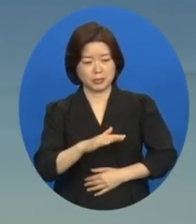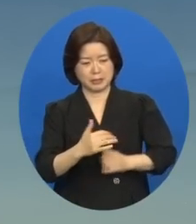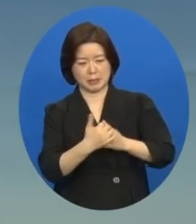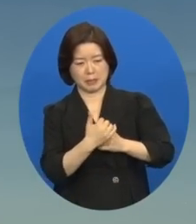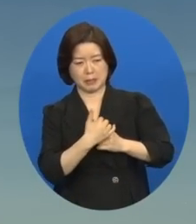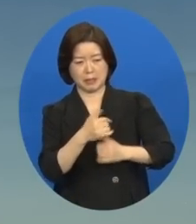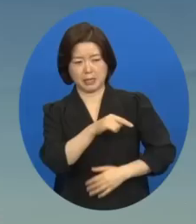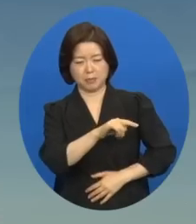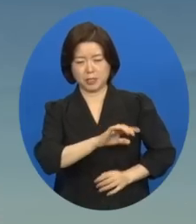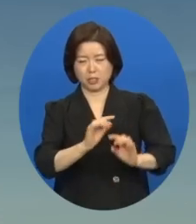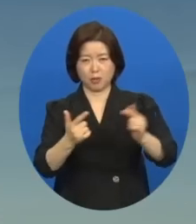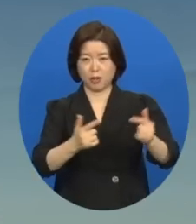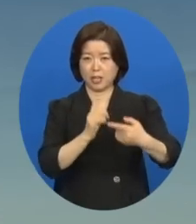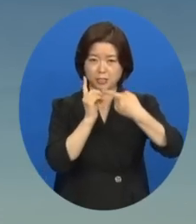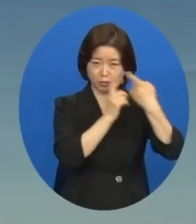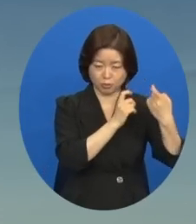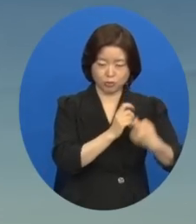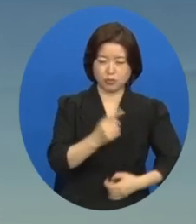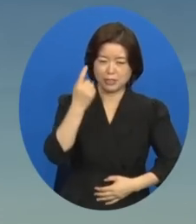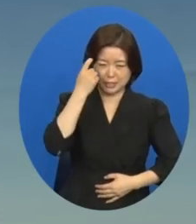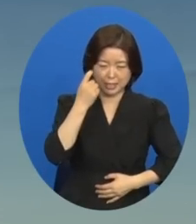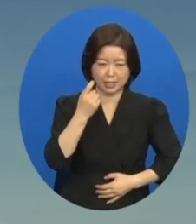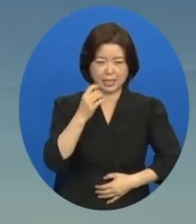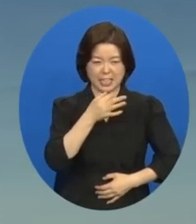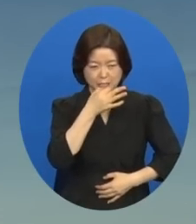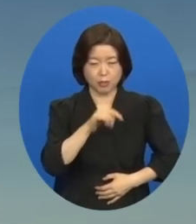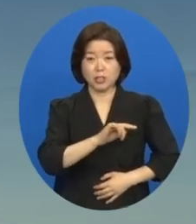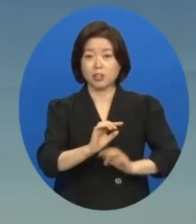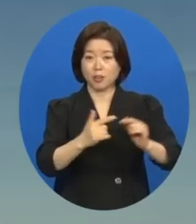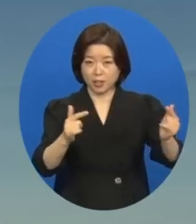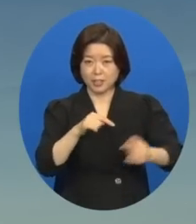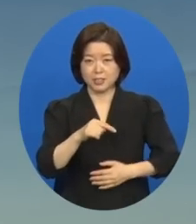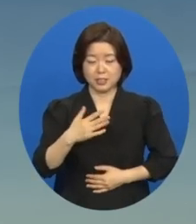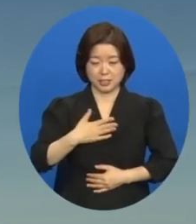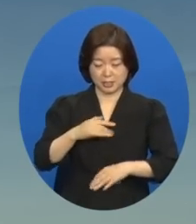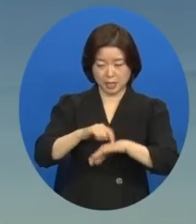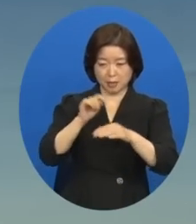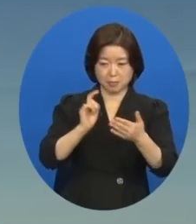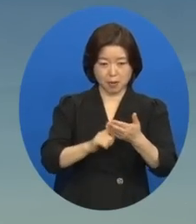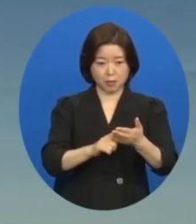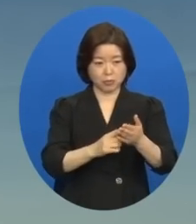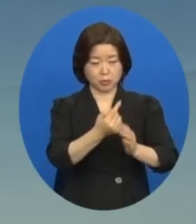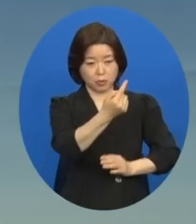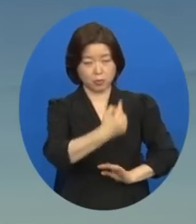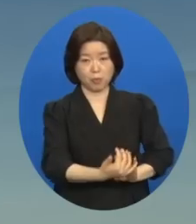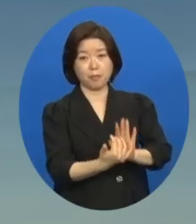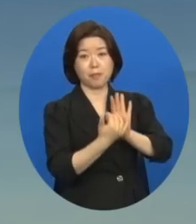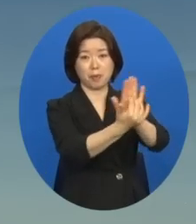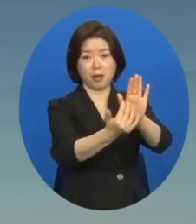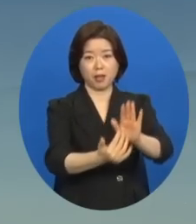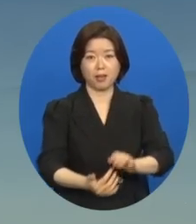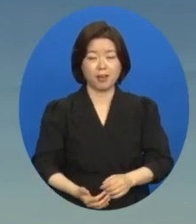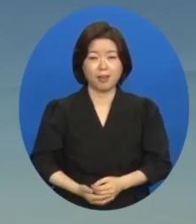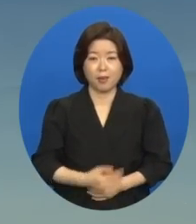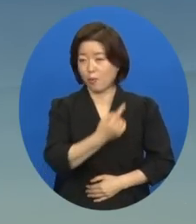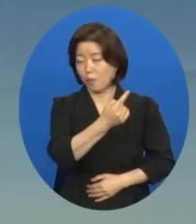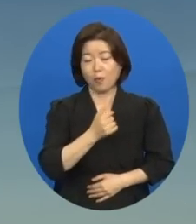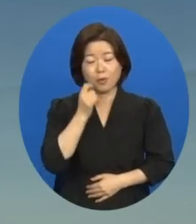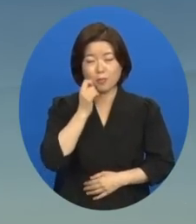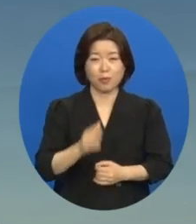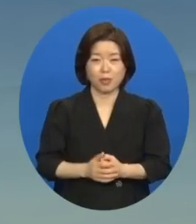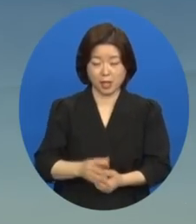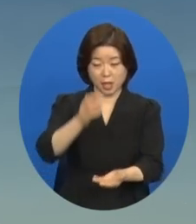모든 유혹과 생각과 욕심들이 우리 마음에 들어오지 못하게 되는 거죠. 마치